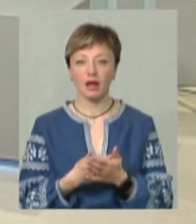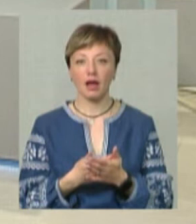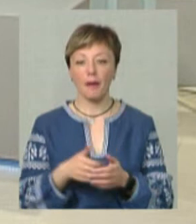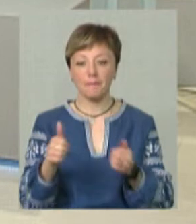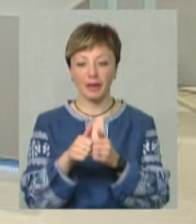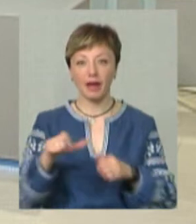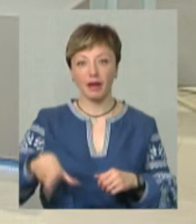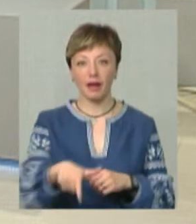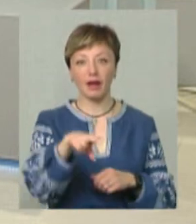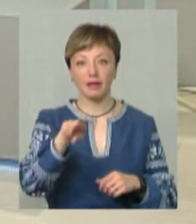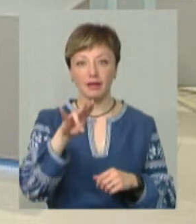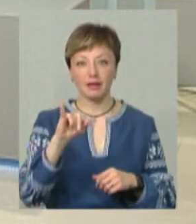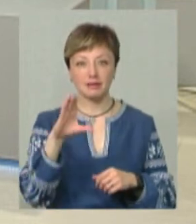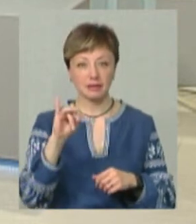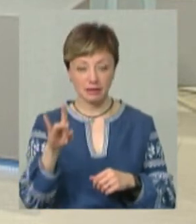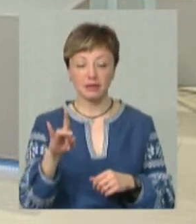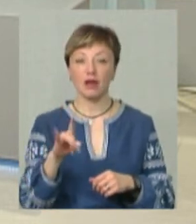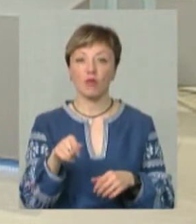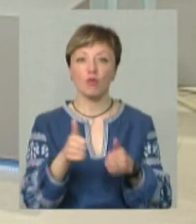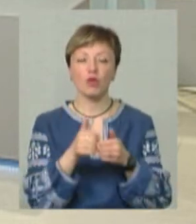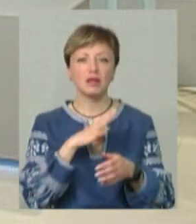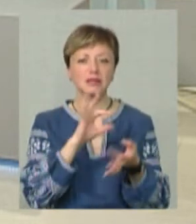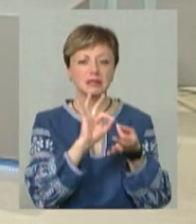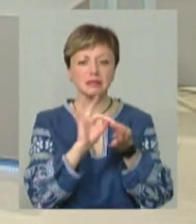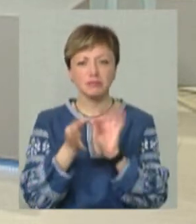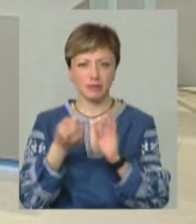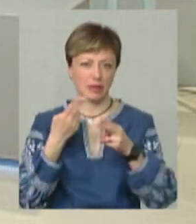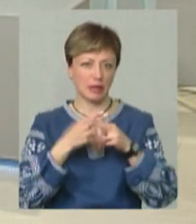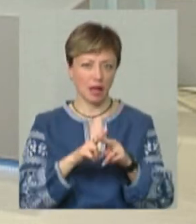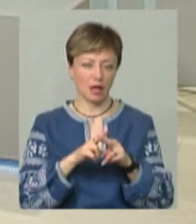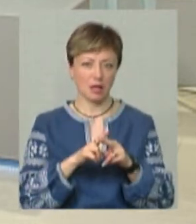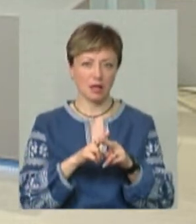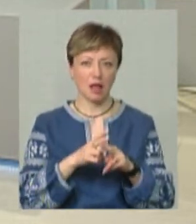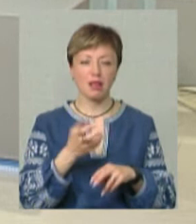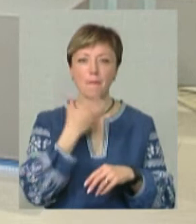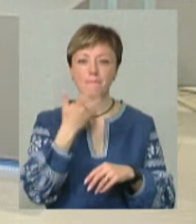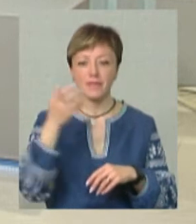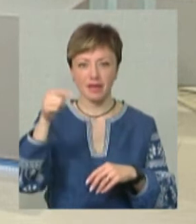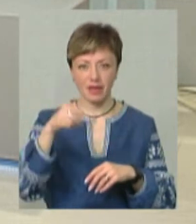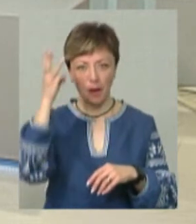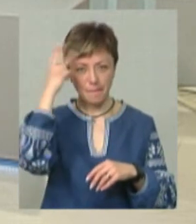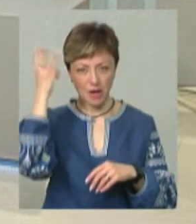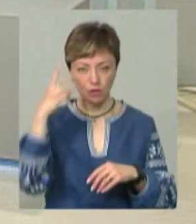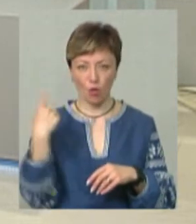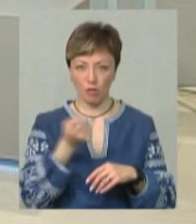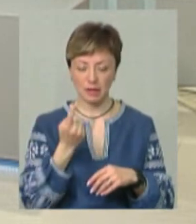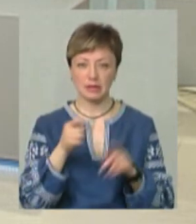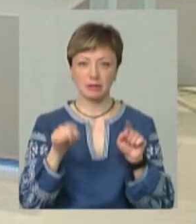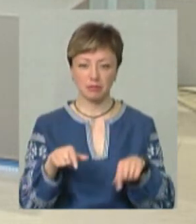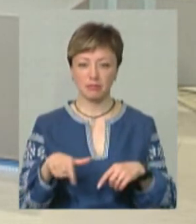Дністрянських районах чомусь так склалося, що в них були складніші техніки, от саме на півдні Хмельниччини так